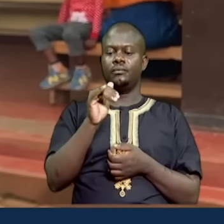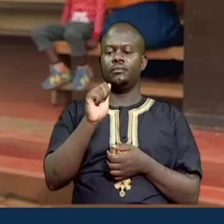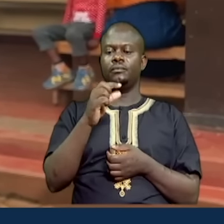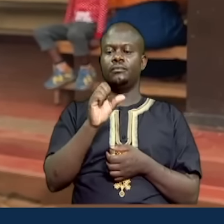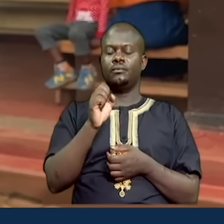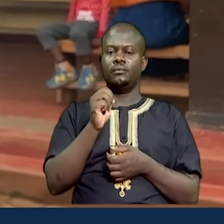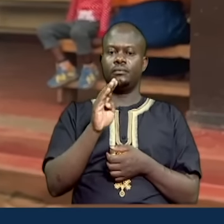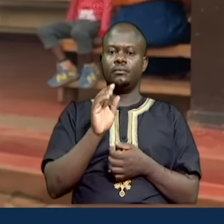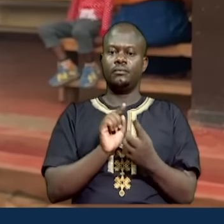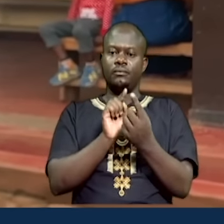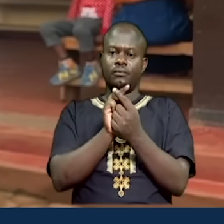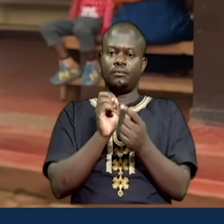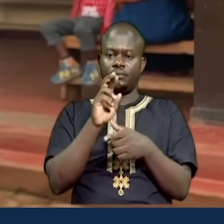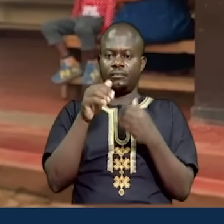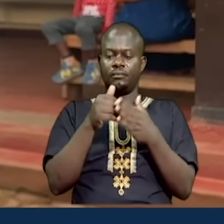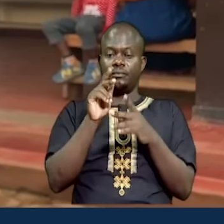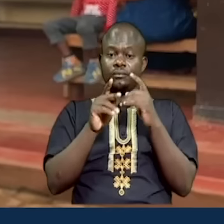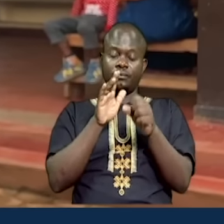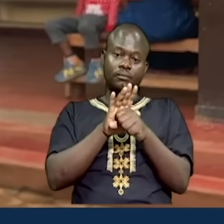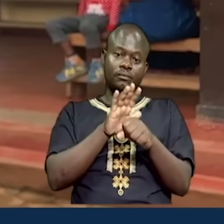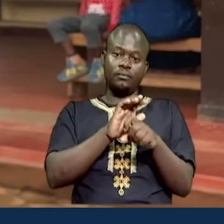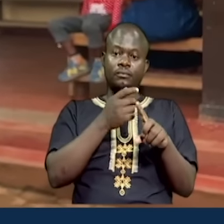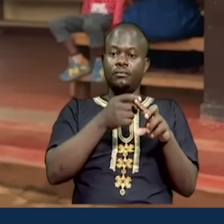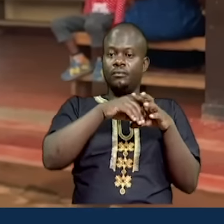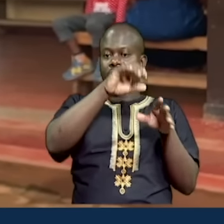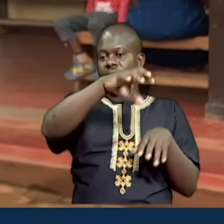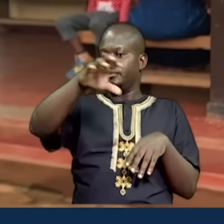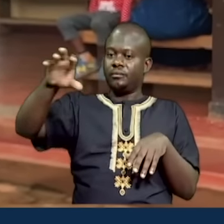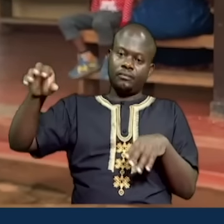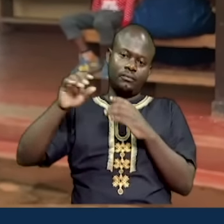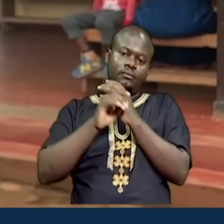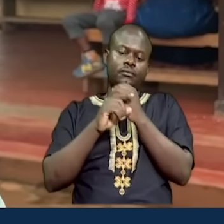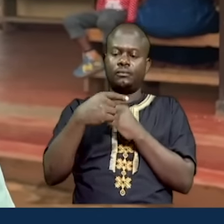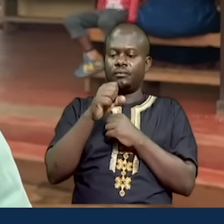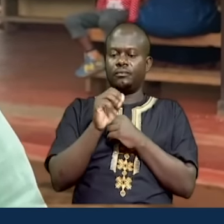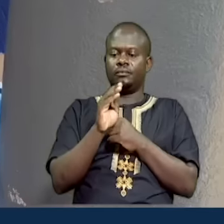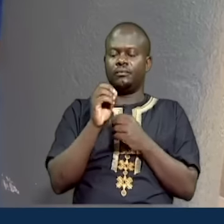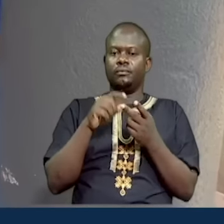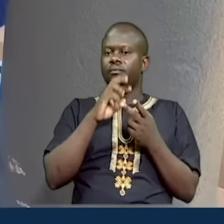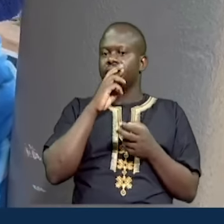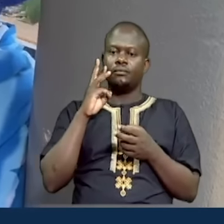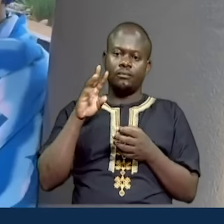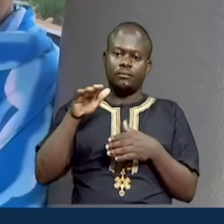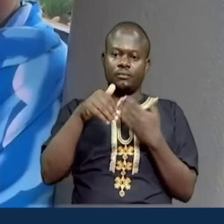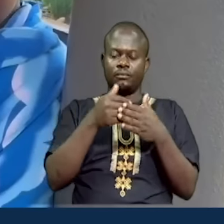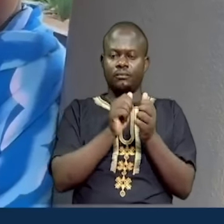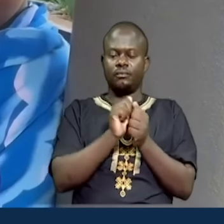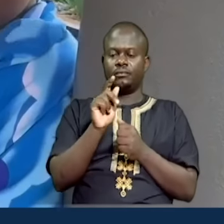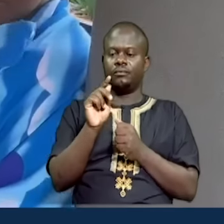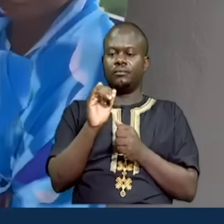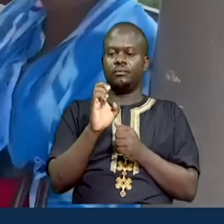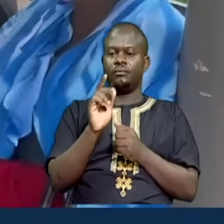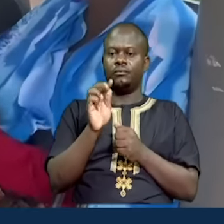ikigo gihuraho cyangwa se abaturage baturutse impande zose mu karere ka Gasabo, Rwamagana ndetse hari n'abakicukiro baza